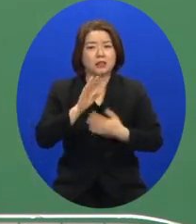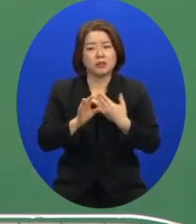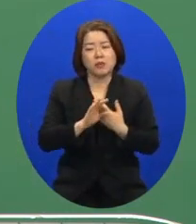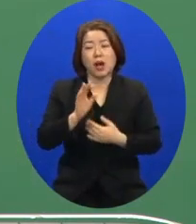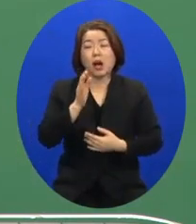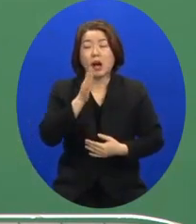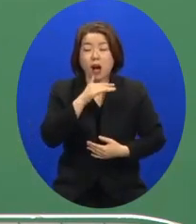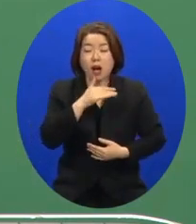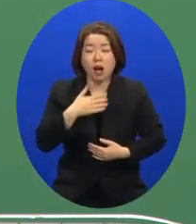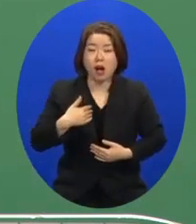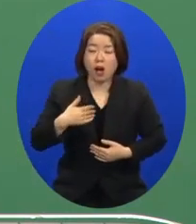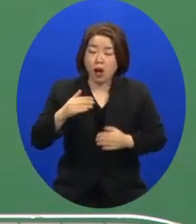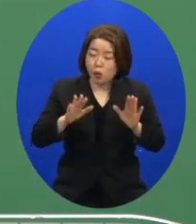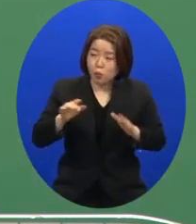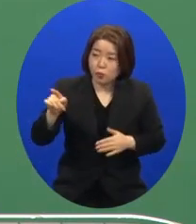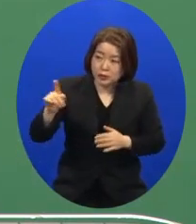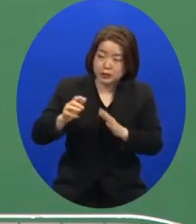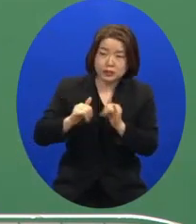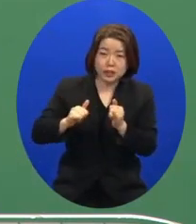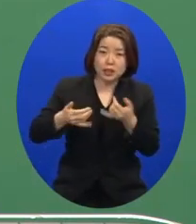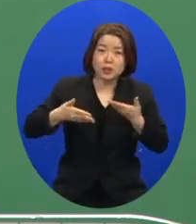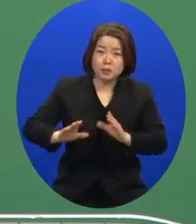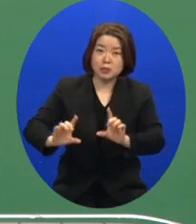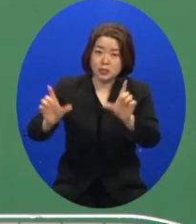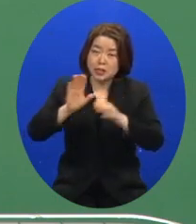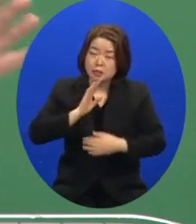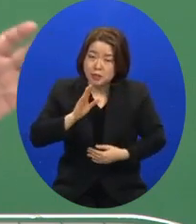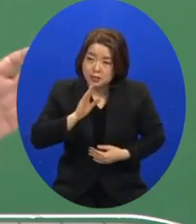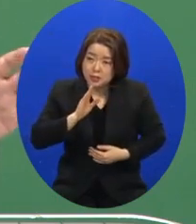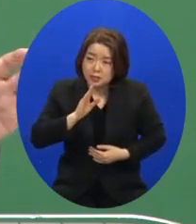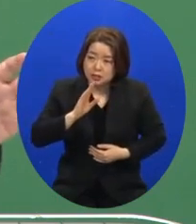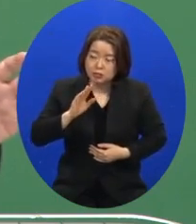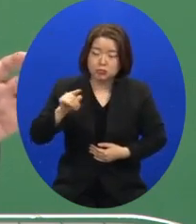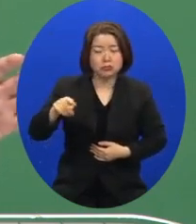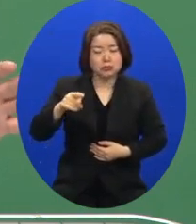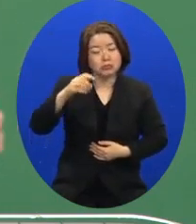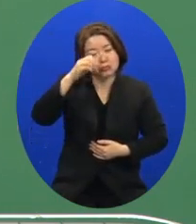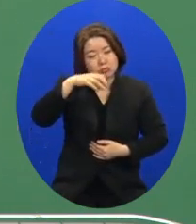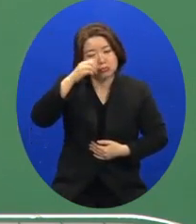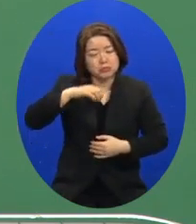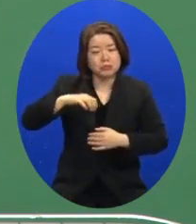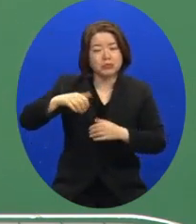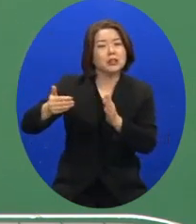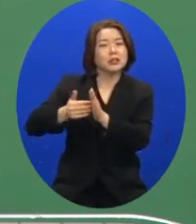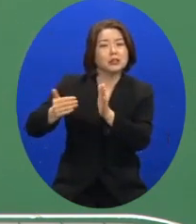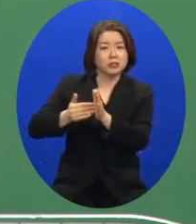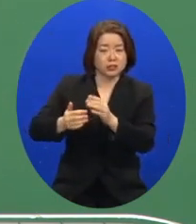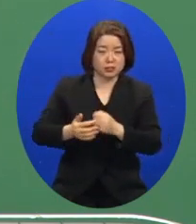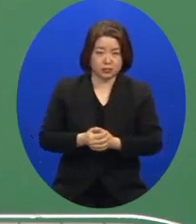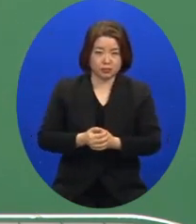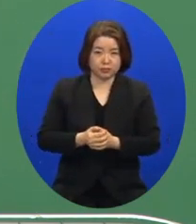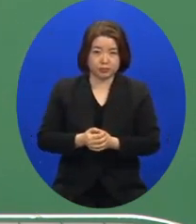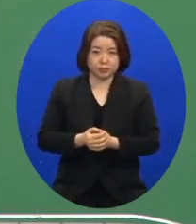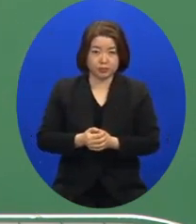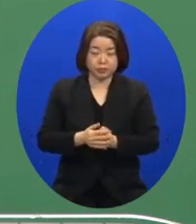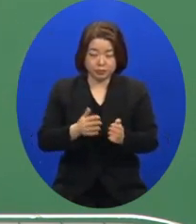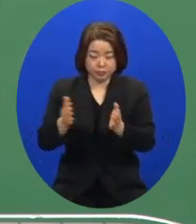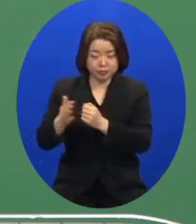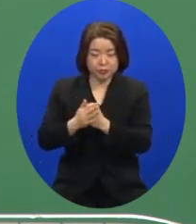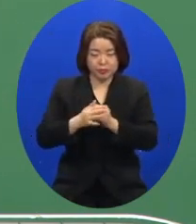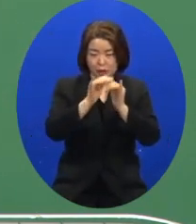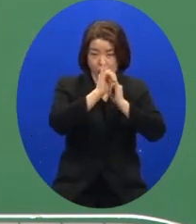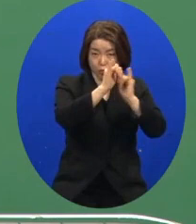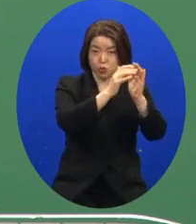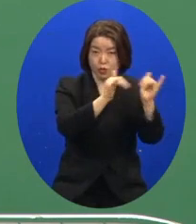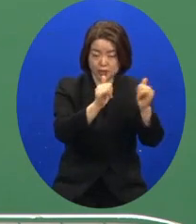아, 오늘이 그 사람의 생일이지. 그렇게 끝나게 됩니다. 아주 훌륭한 사람,